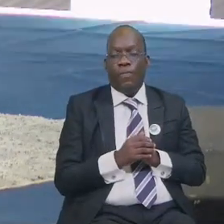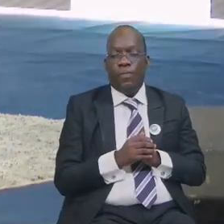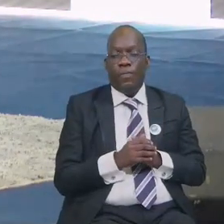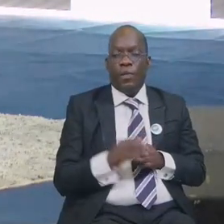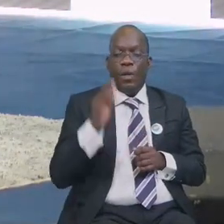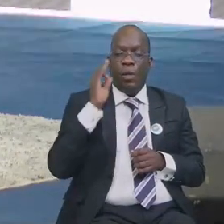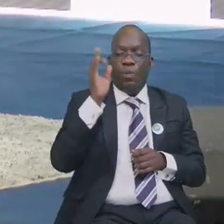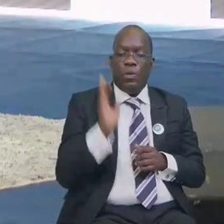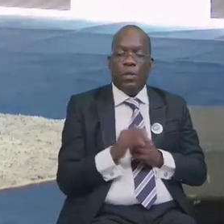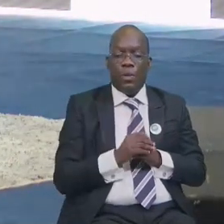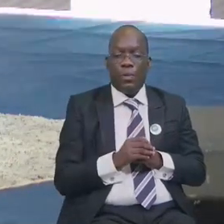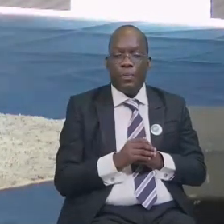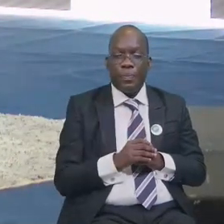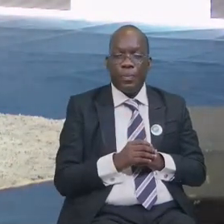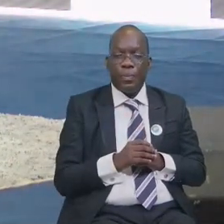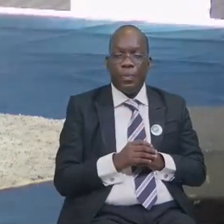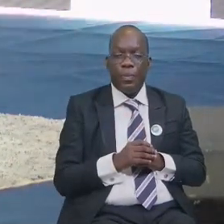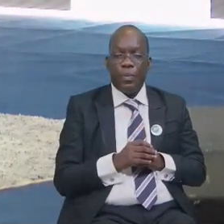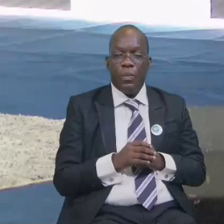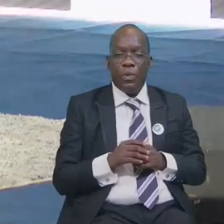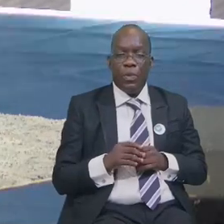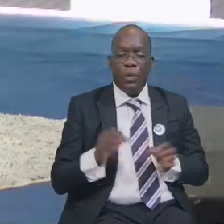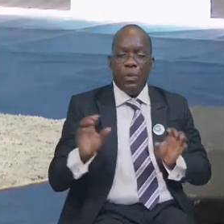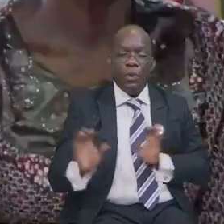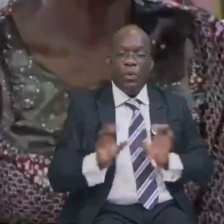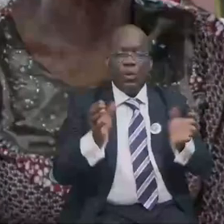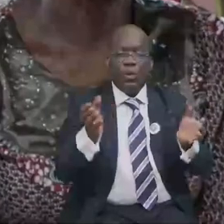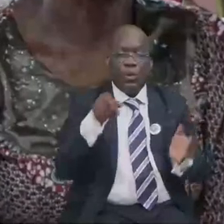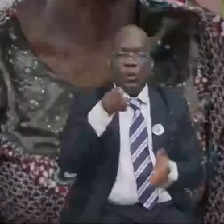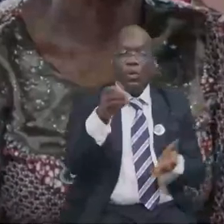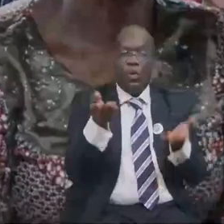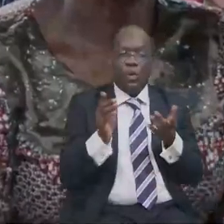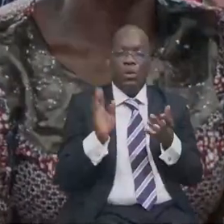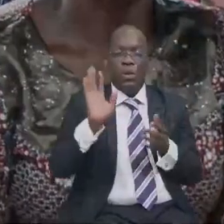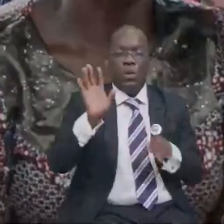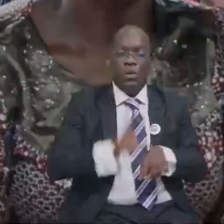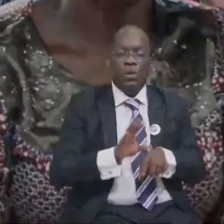Prédicateur, tu veux que ton église à qui tu prêches,